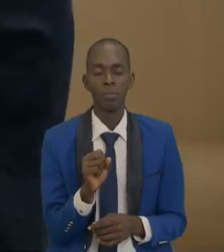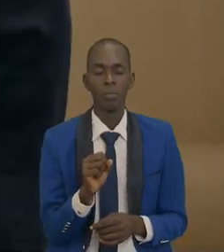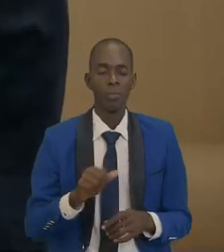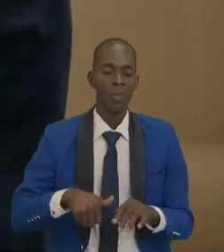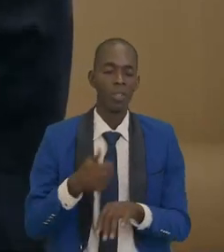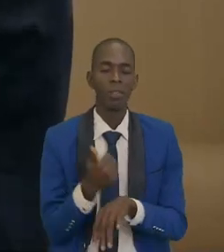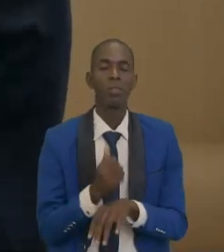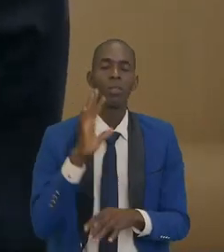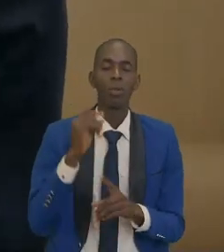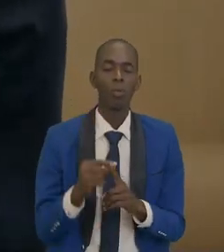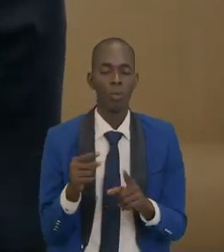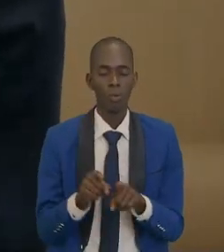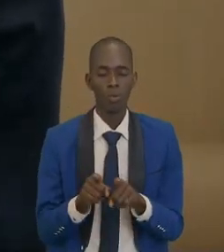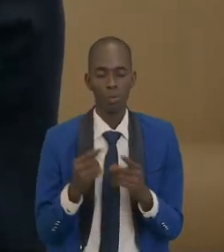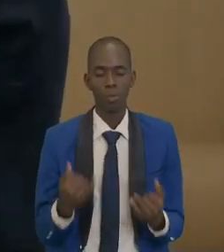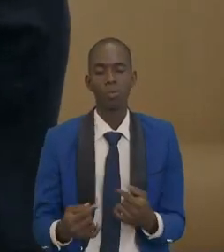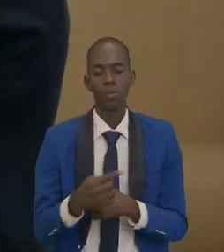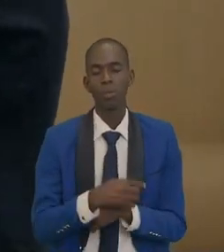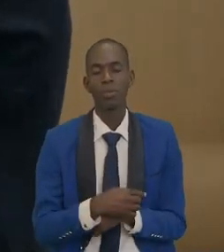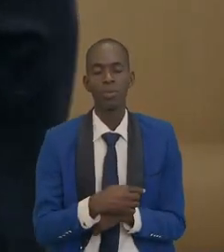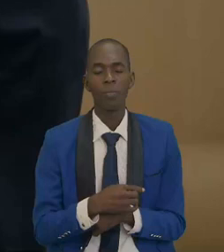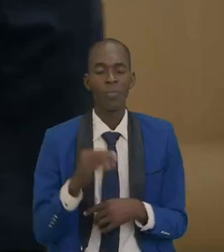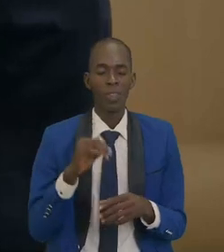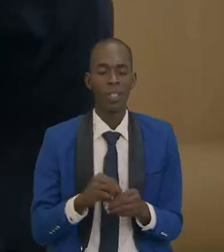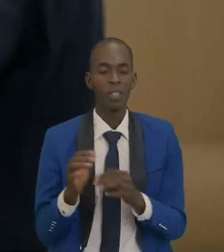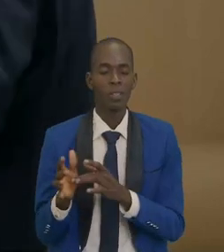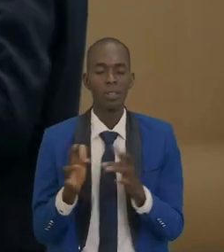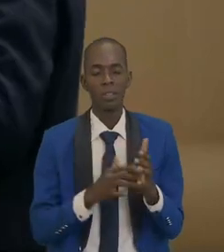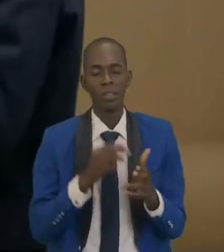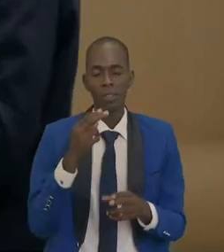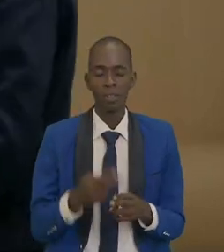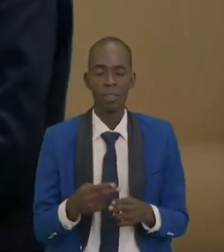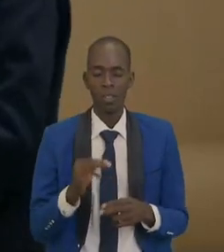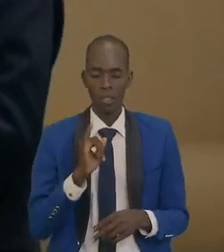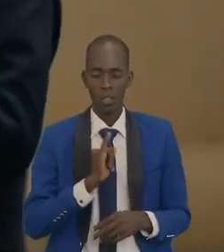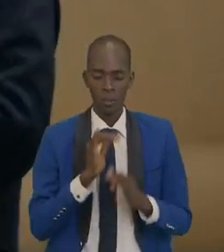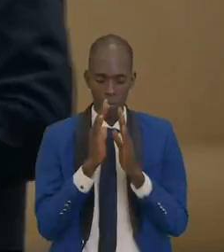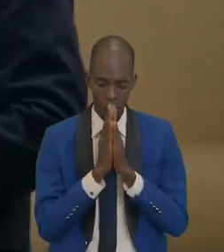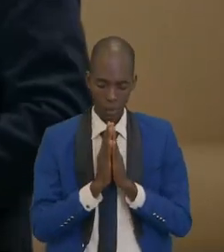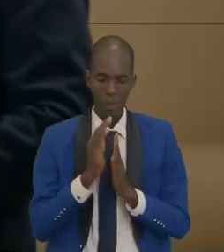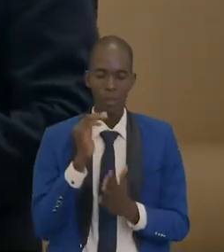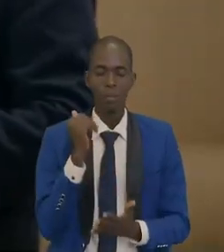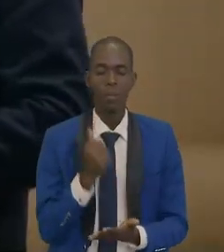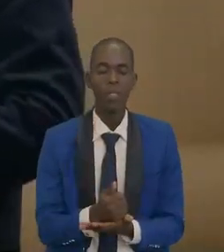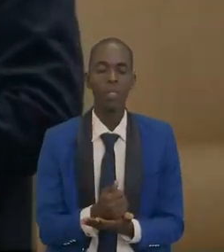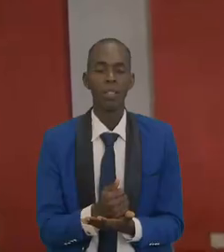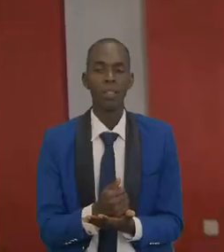Confirme ta parole même aujourd'hui. Au nom de Jésus, j'ai prié.